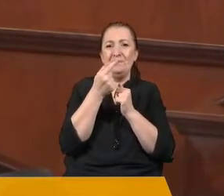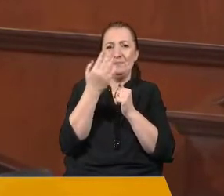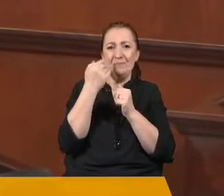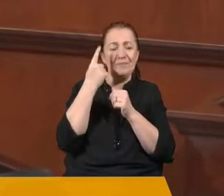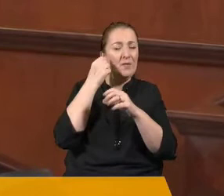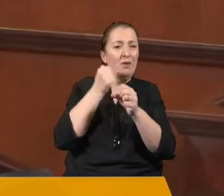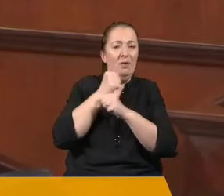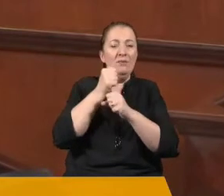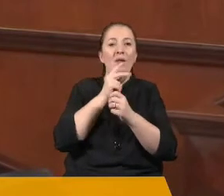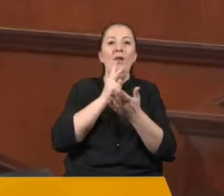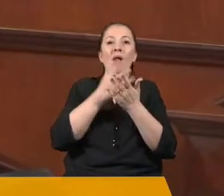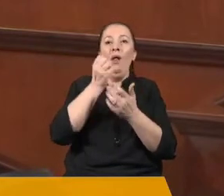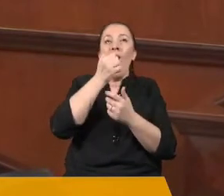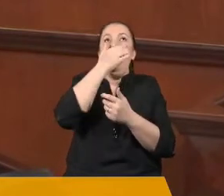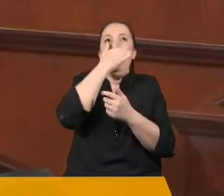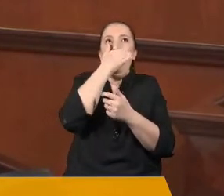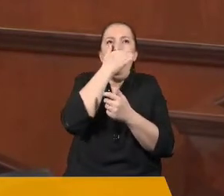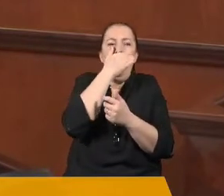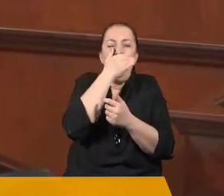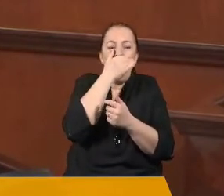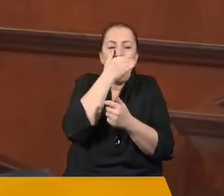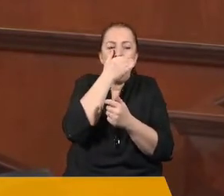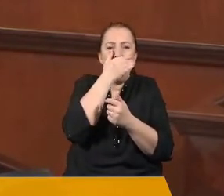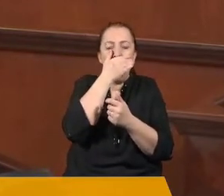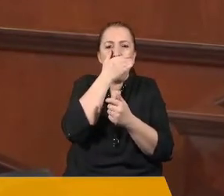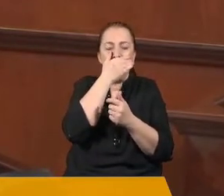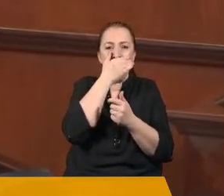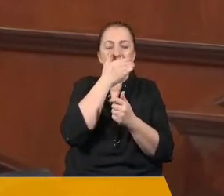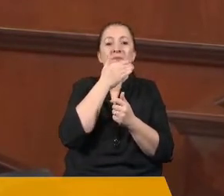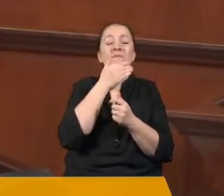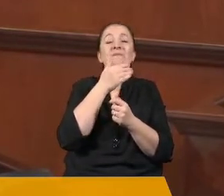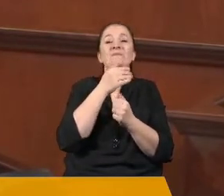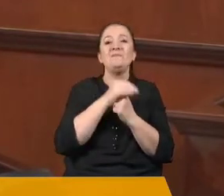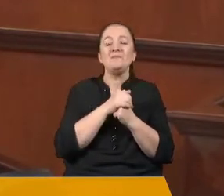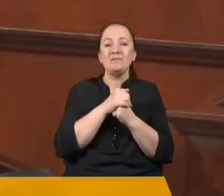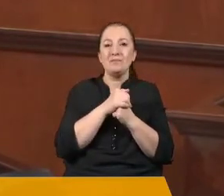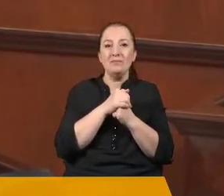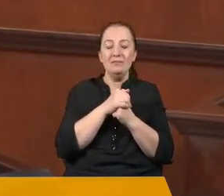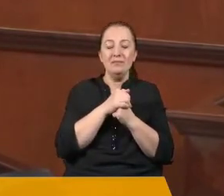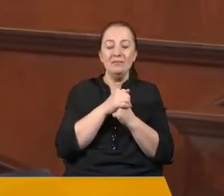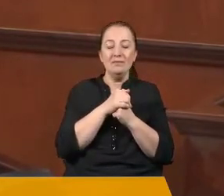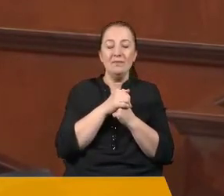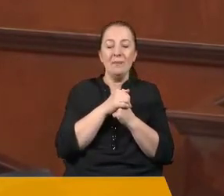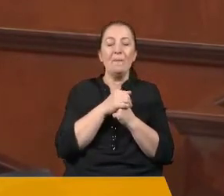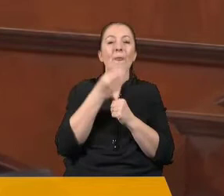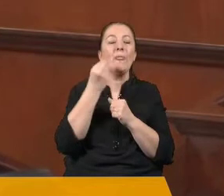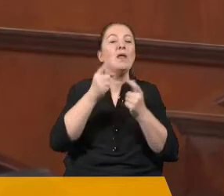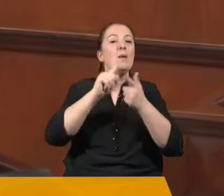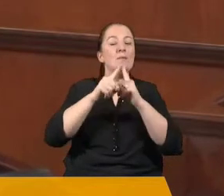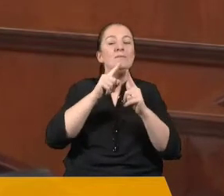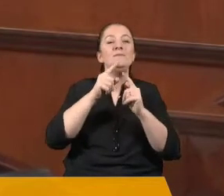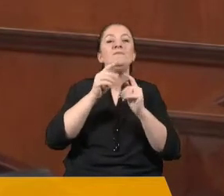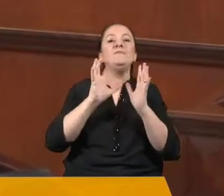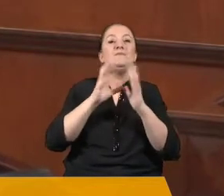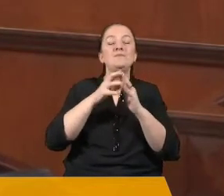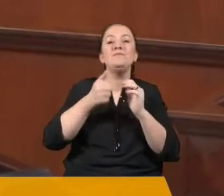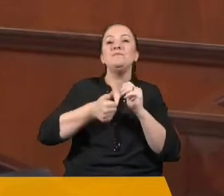Şimdi artık ben burada Cumhuriyet Halk Partisi Grup Başkan Vekili burada. İyi Parti Grup Başkan Vekili